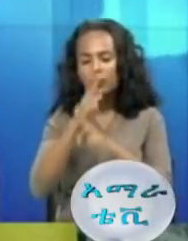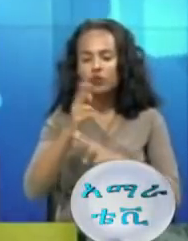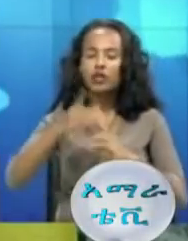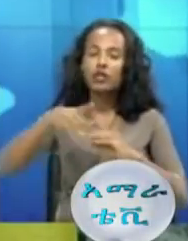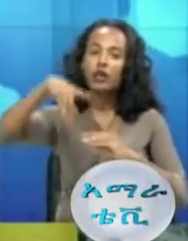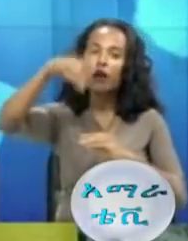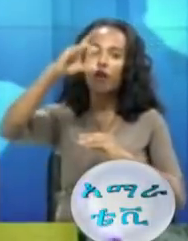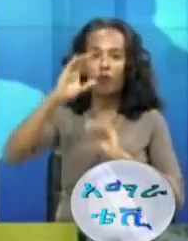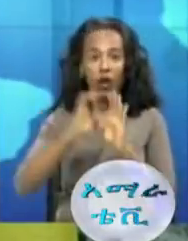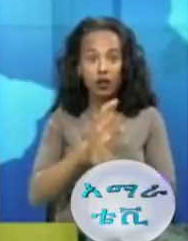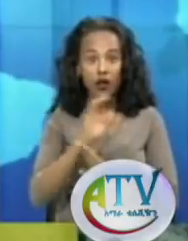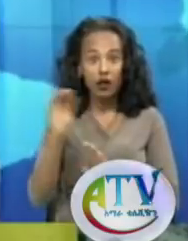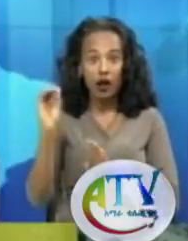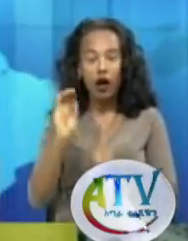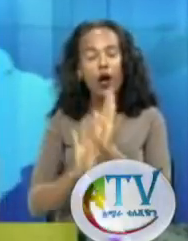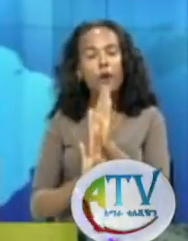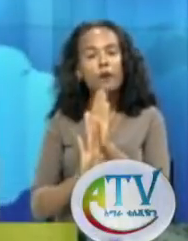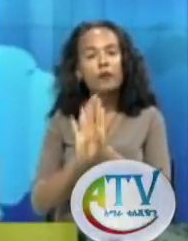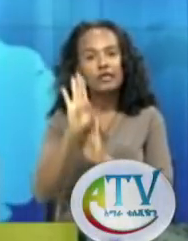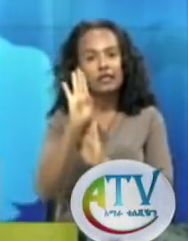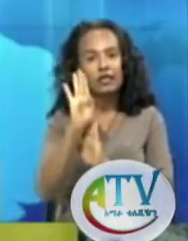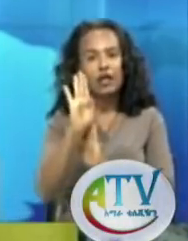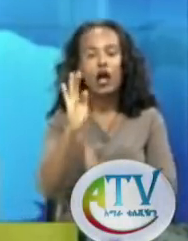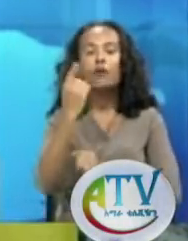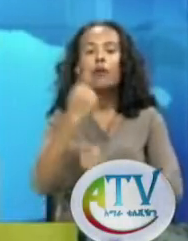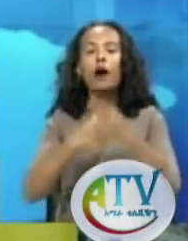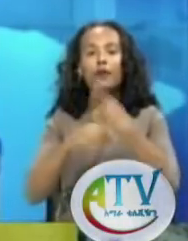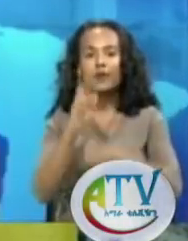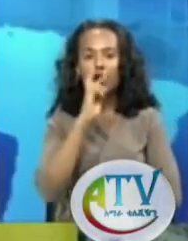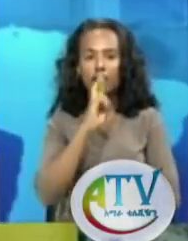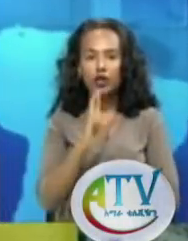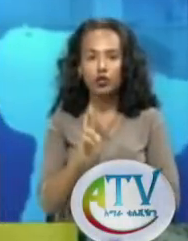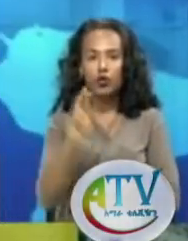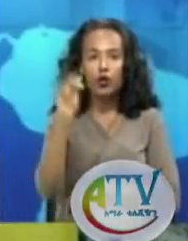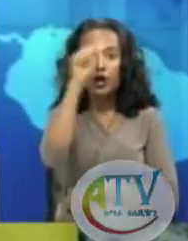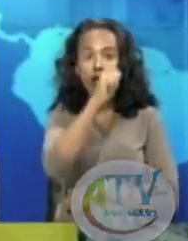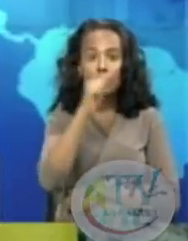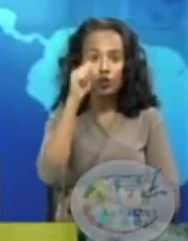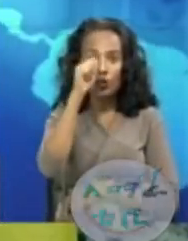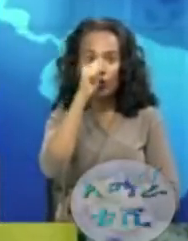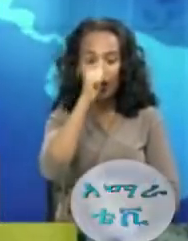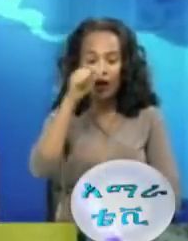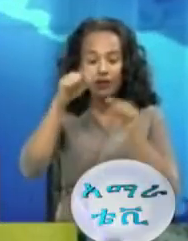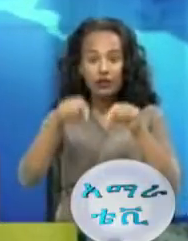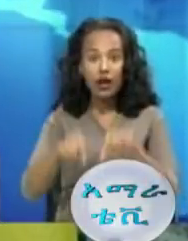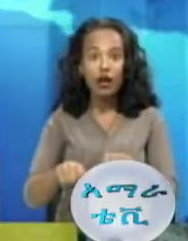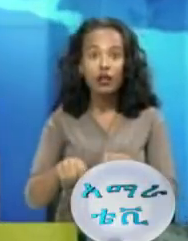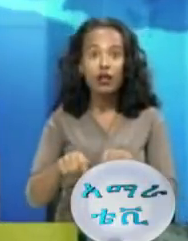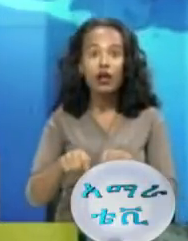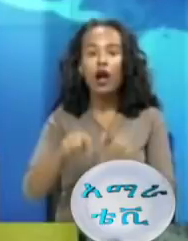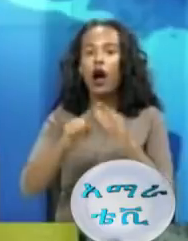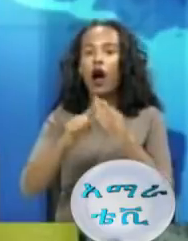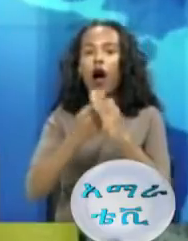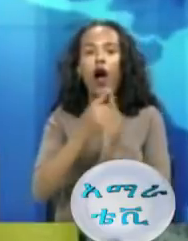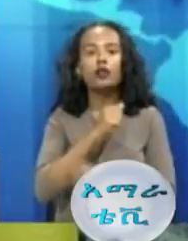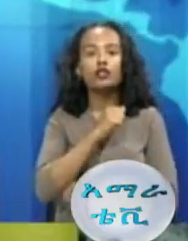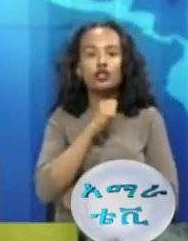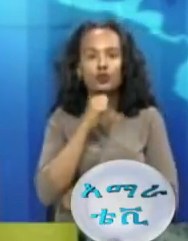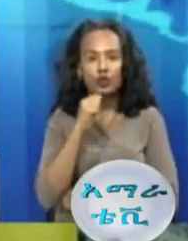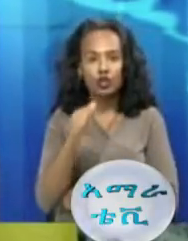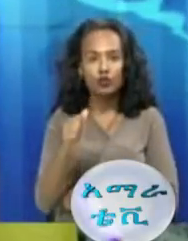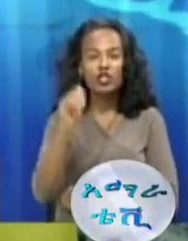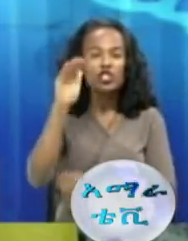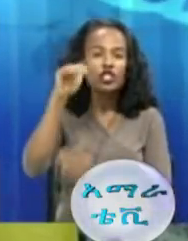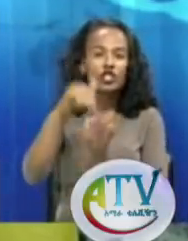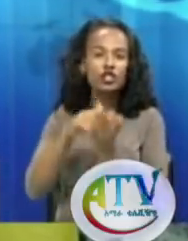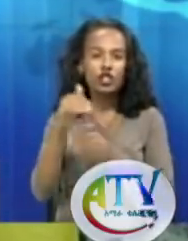ማድረግና ብልጽግናን ማምጣት ናቸው። ኢትዮጵያ ዛሬ አልተጀመረችም። የሺህ